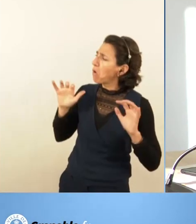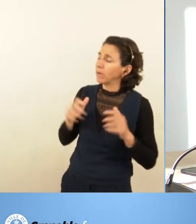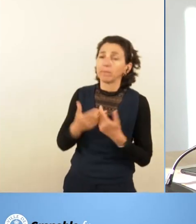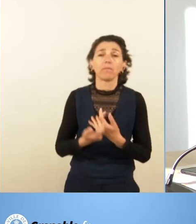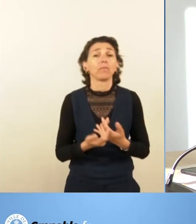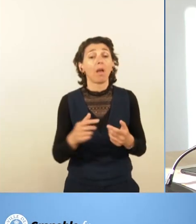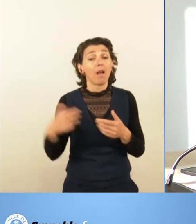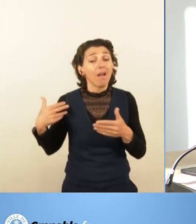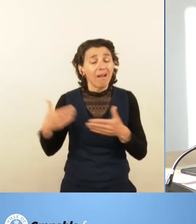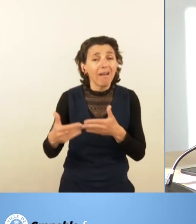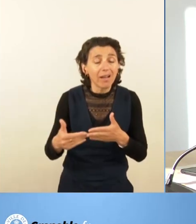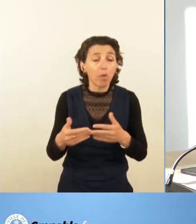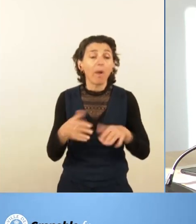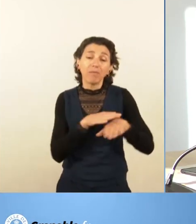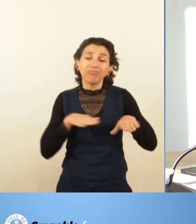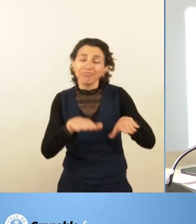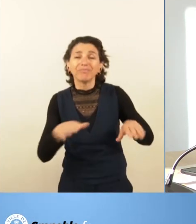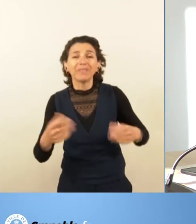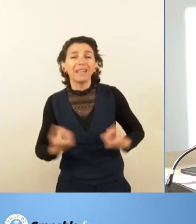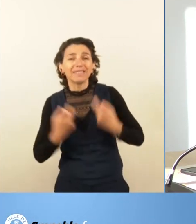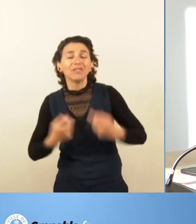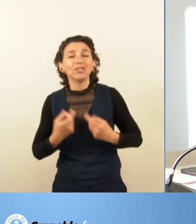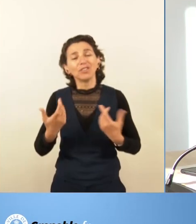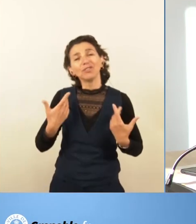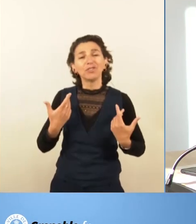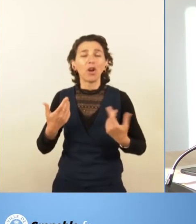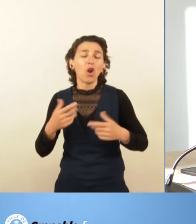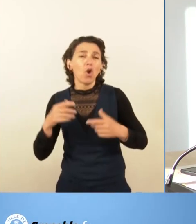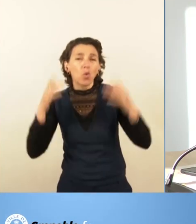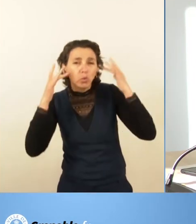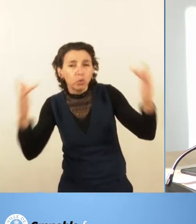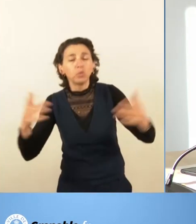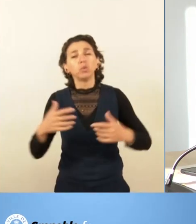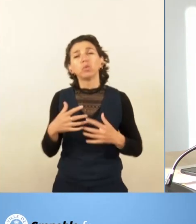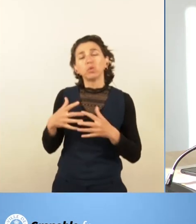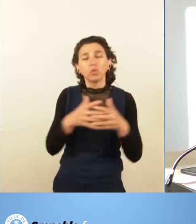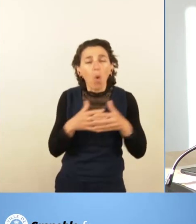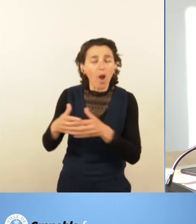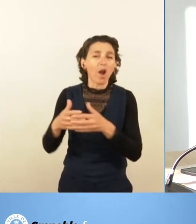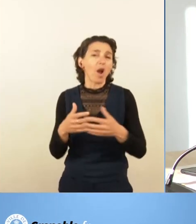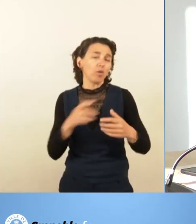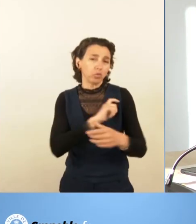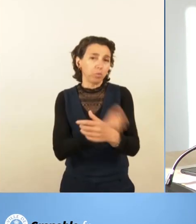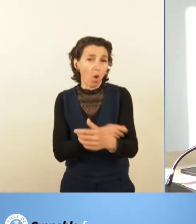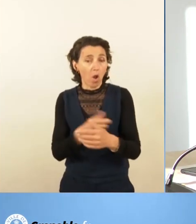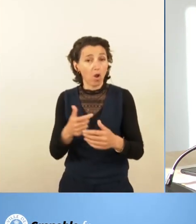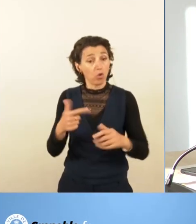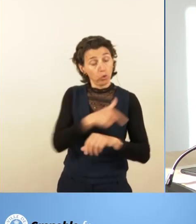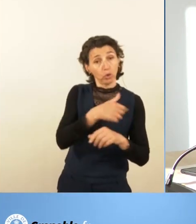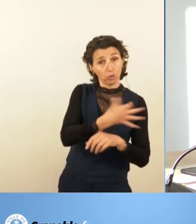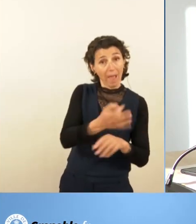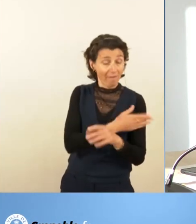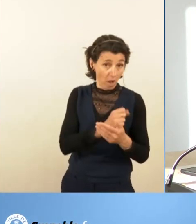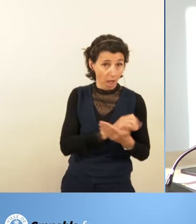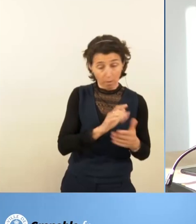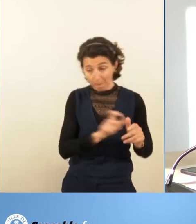jusqu'à lors des activités périscolaires culturelles sportives ou ludiques deux soirs par semaine il faudra désormais payer c'est un